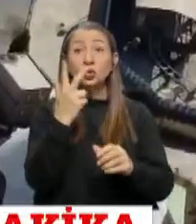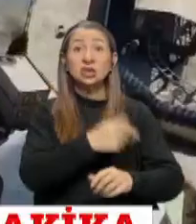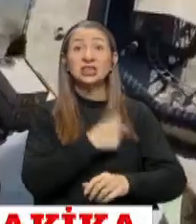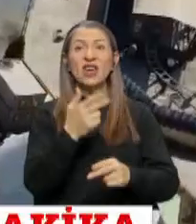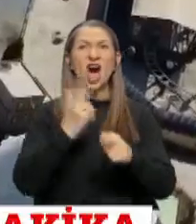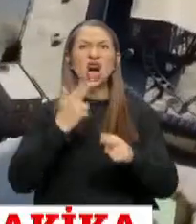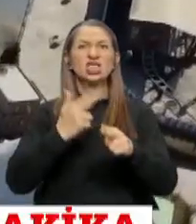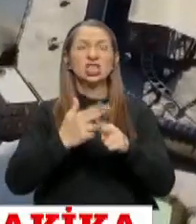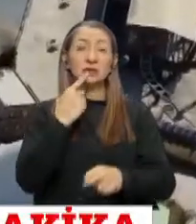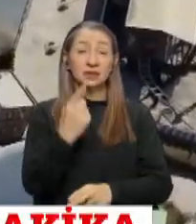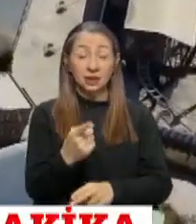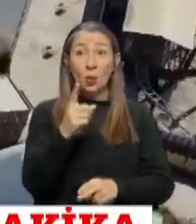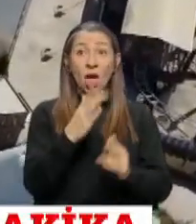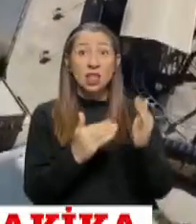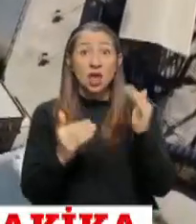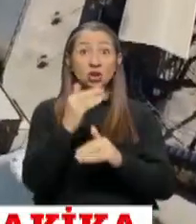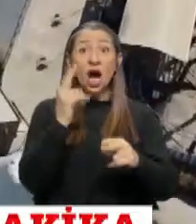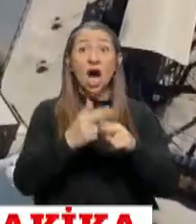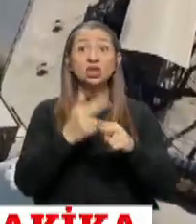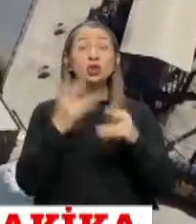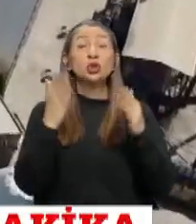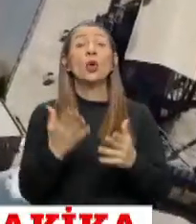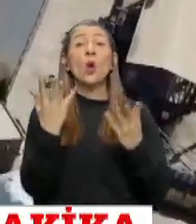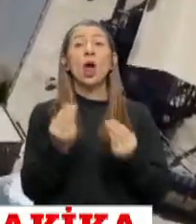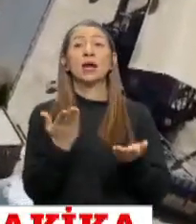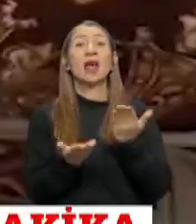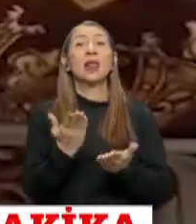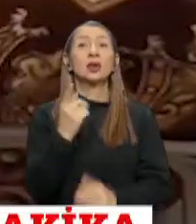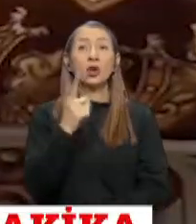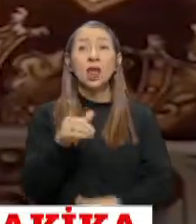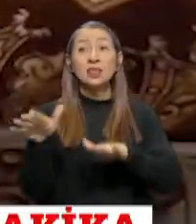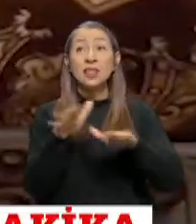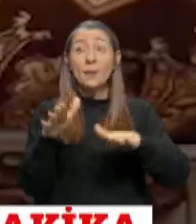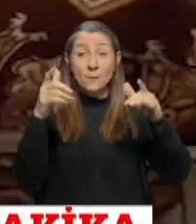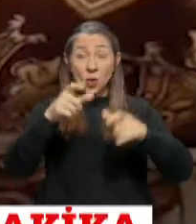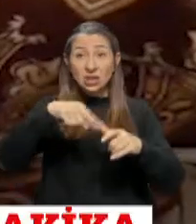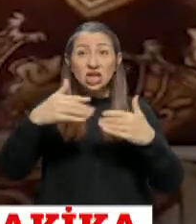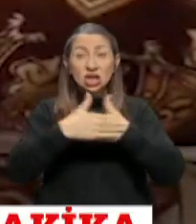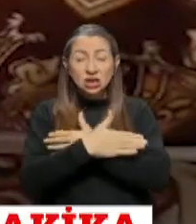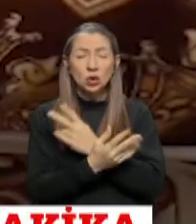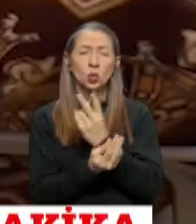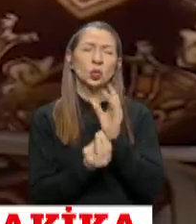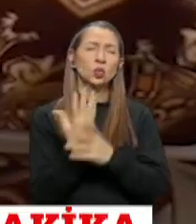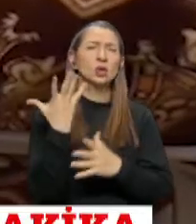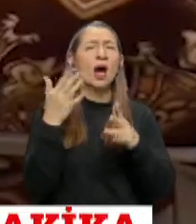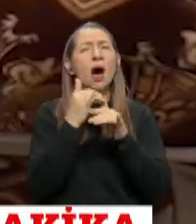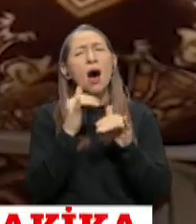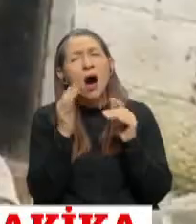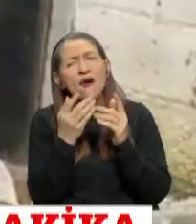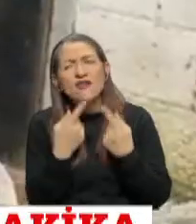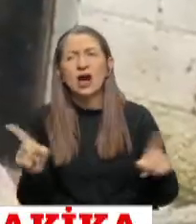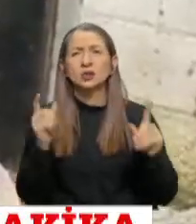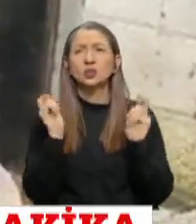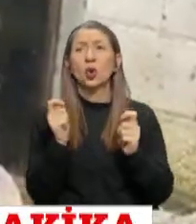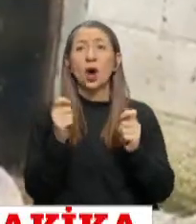durum ilan etti. Bu en yüksek acil durum olarak değerlendiriliyor. Deprem bölgesinin gecesi de gündüzü de ayrı zor